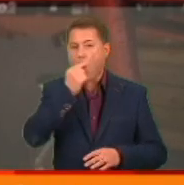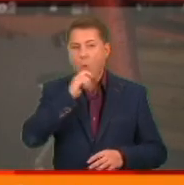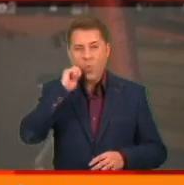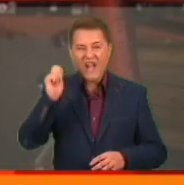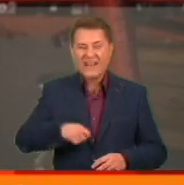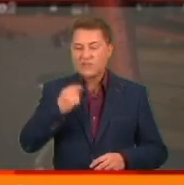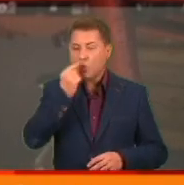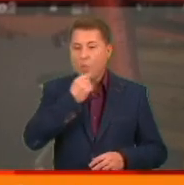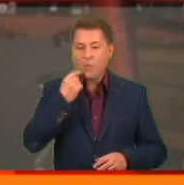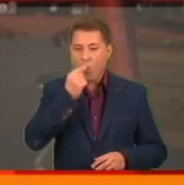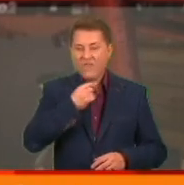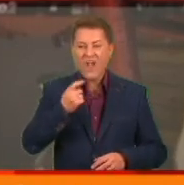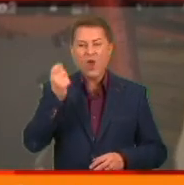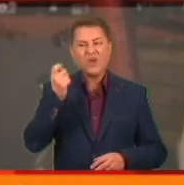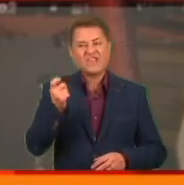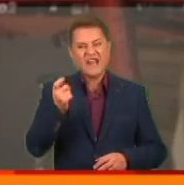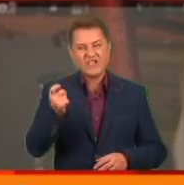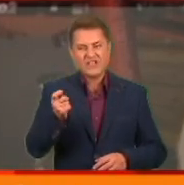і трішечки